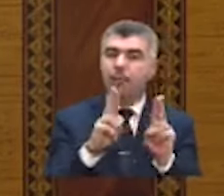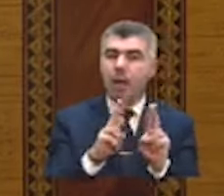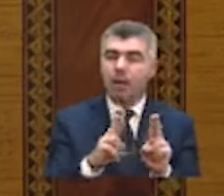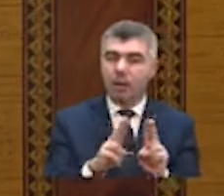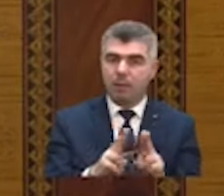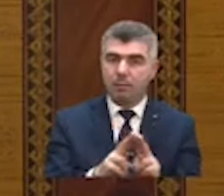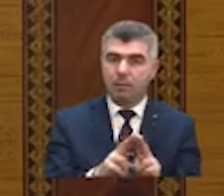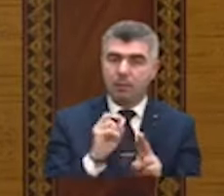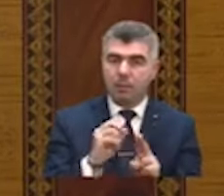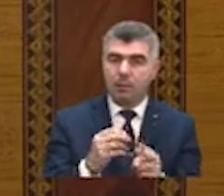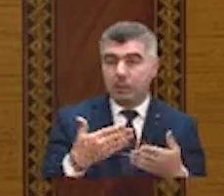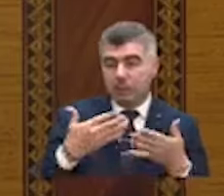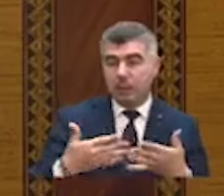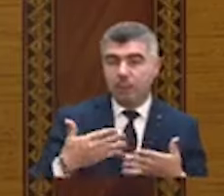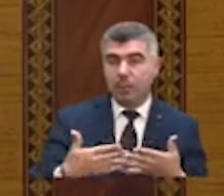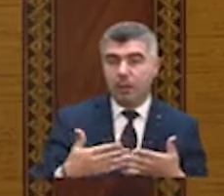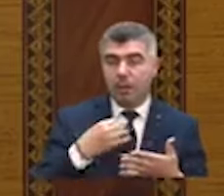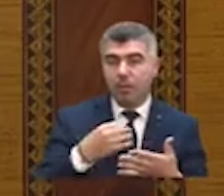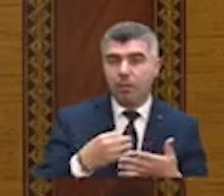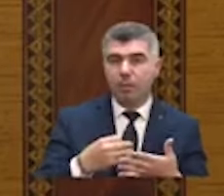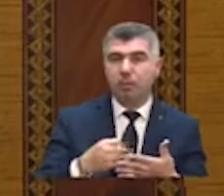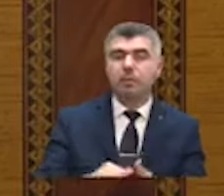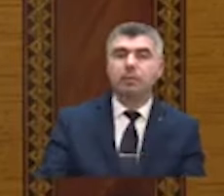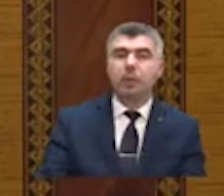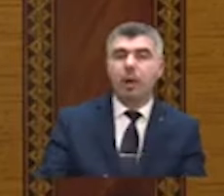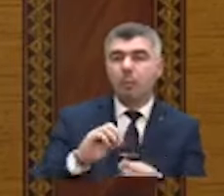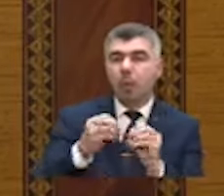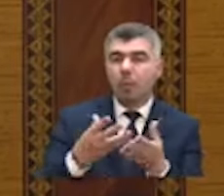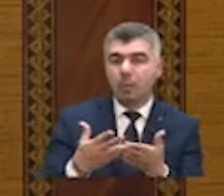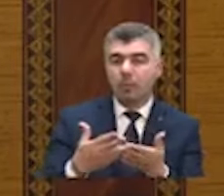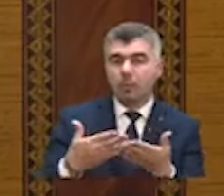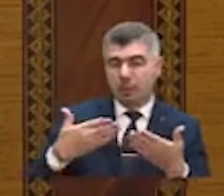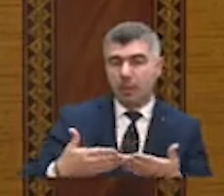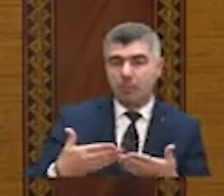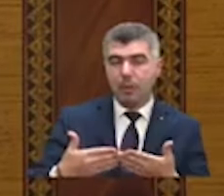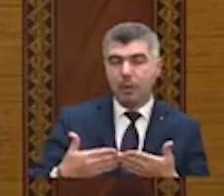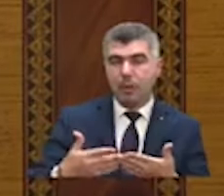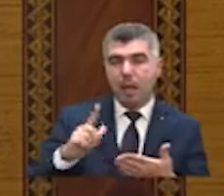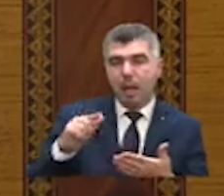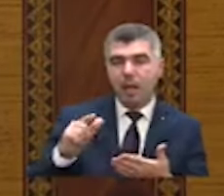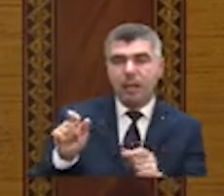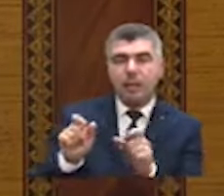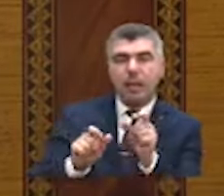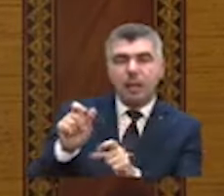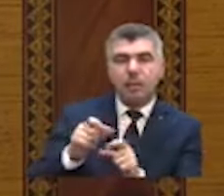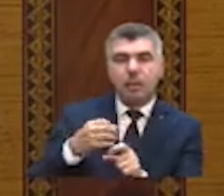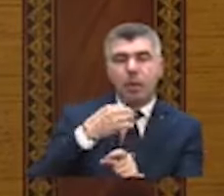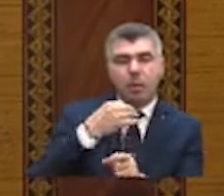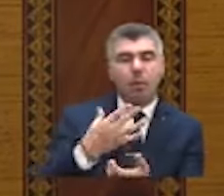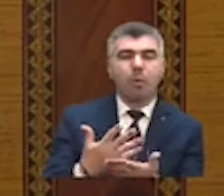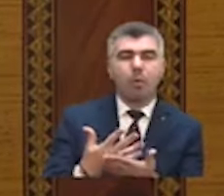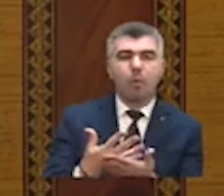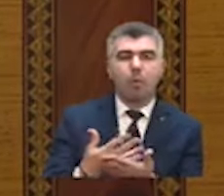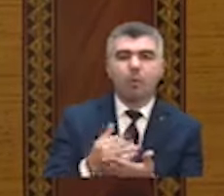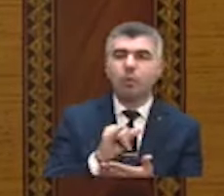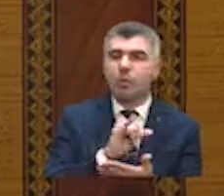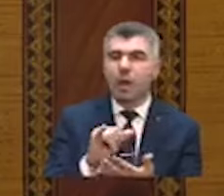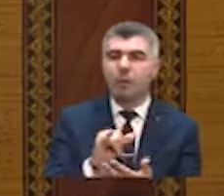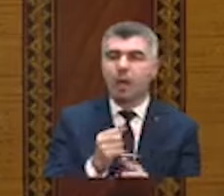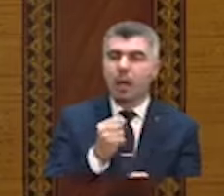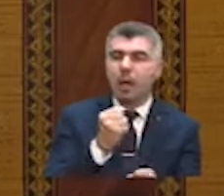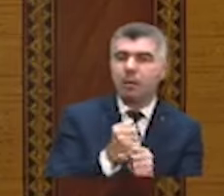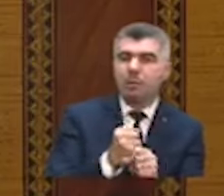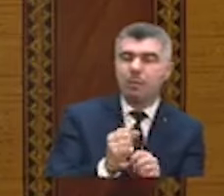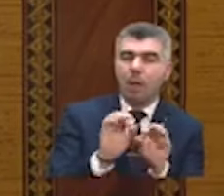الدوليه ه يعني هذا لاتيتيود اللي كاينه ديال بعض الناس انه يقولوا بانهم ماشي في الاكتيفيتي